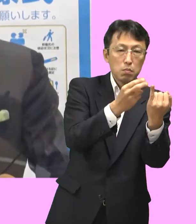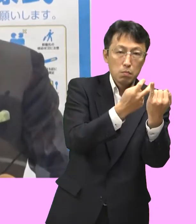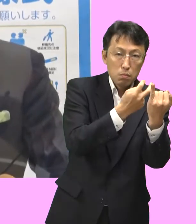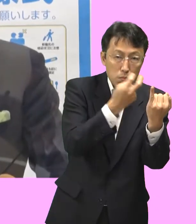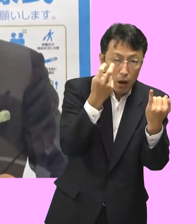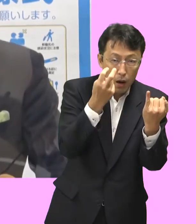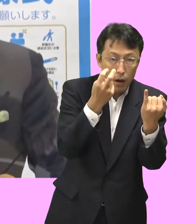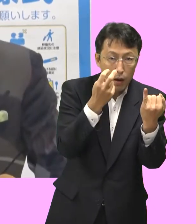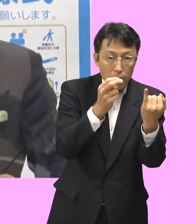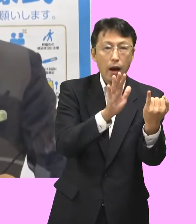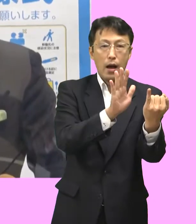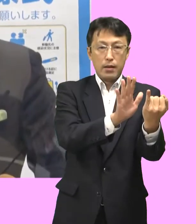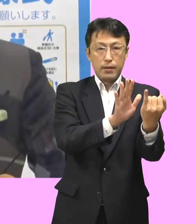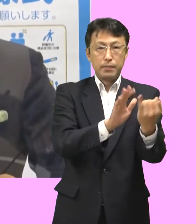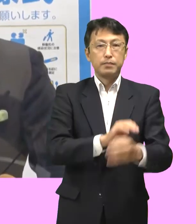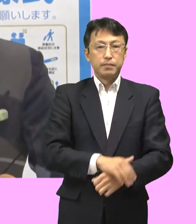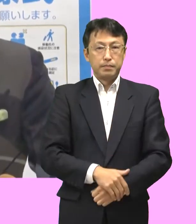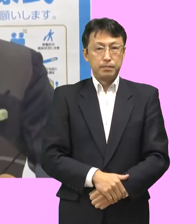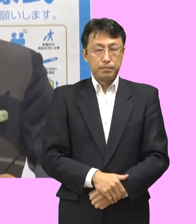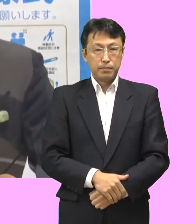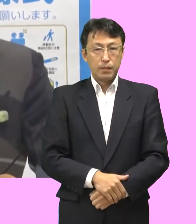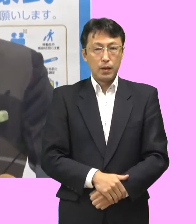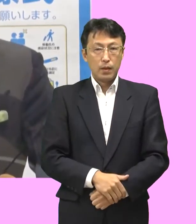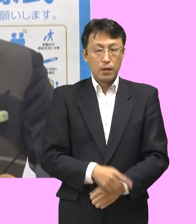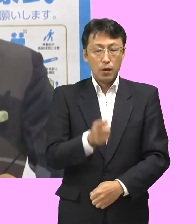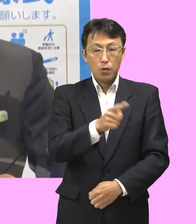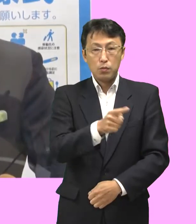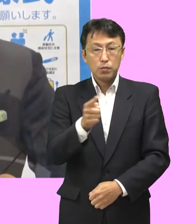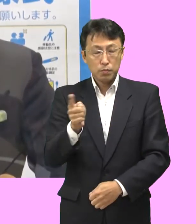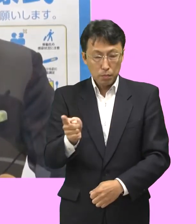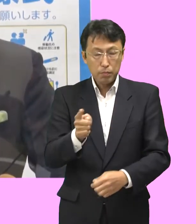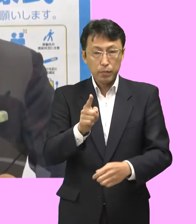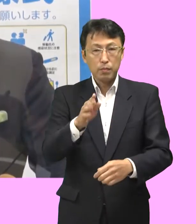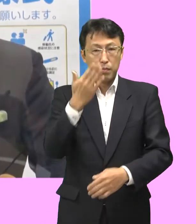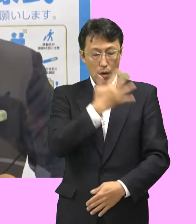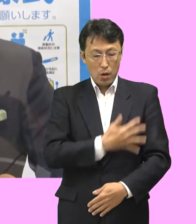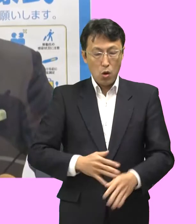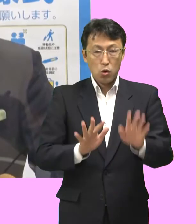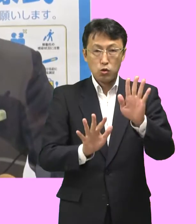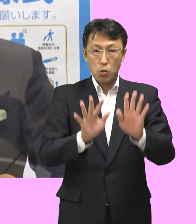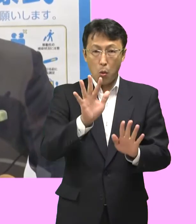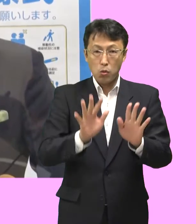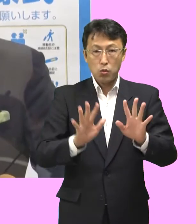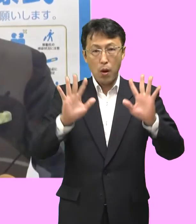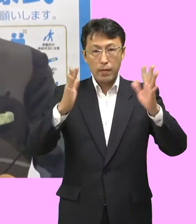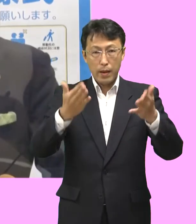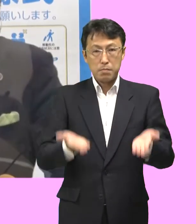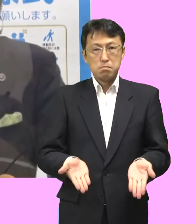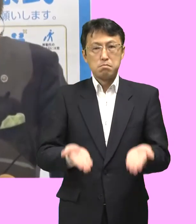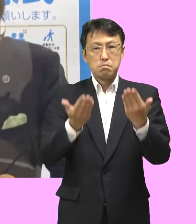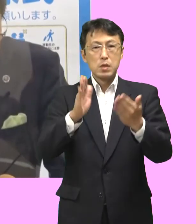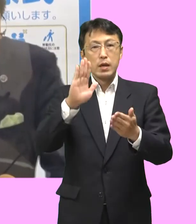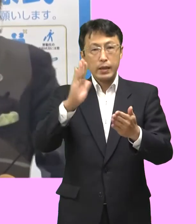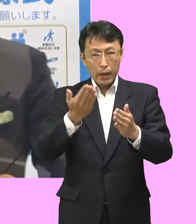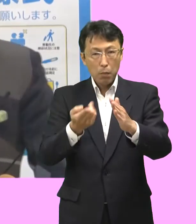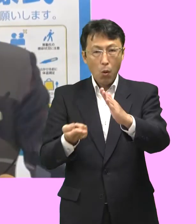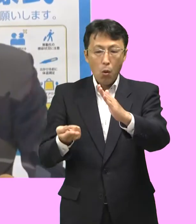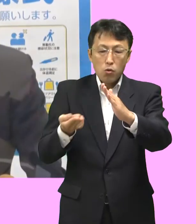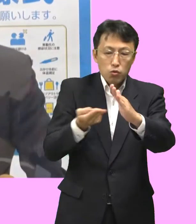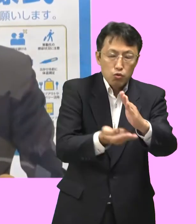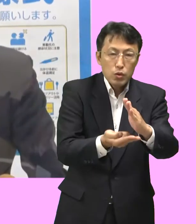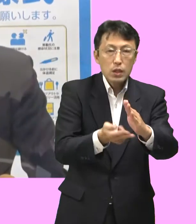ります。症状はありませんが、すでに、入院をいただいております。詳